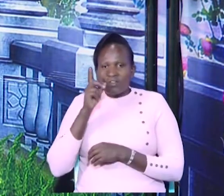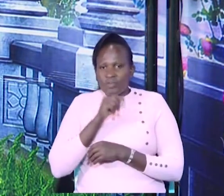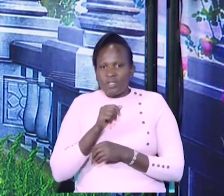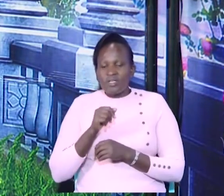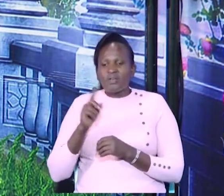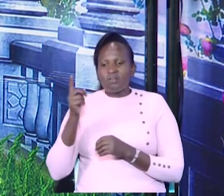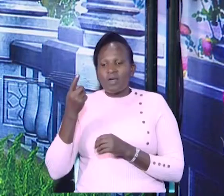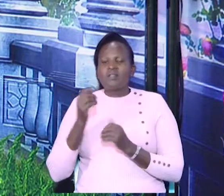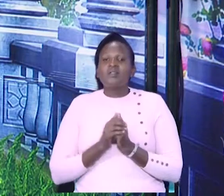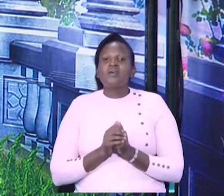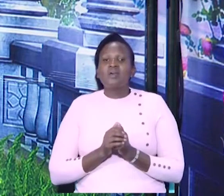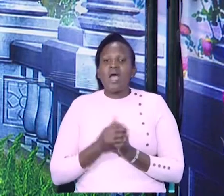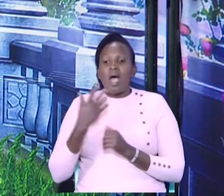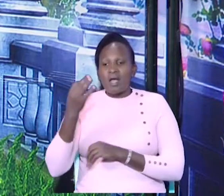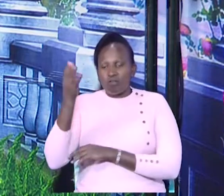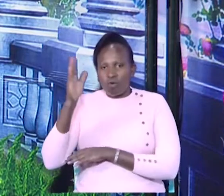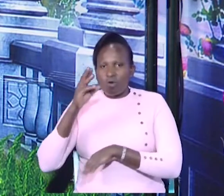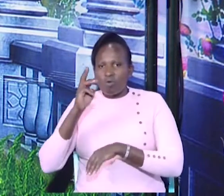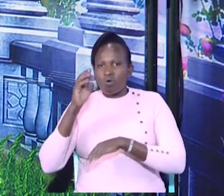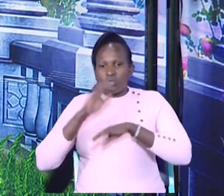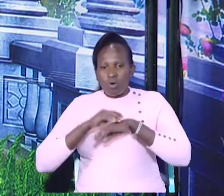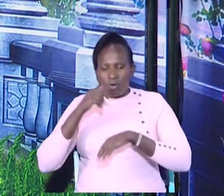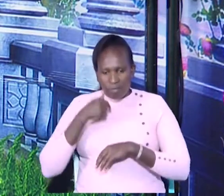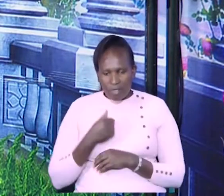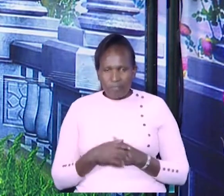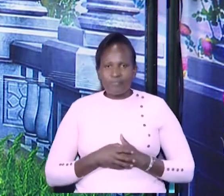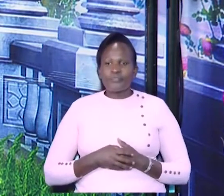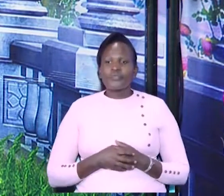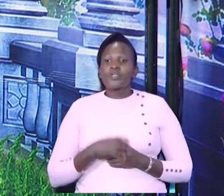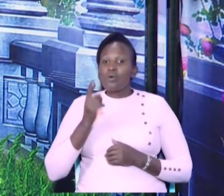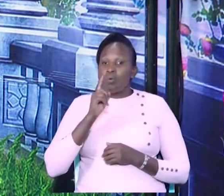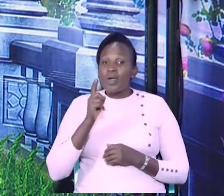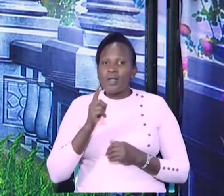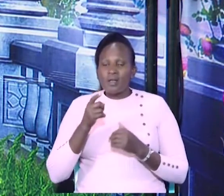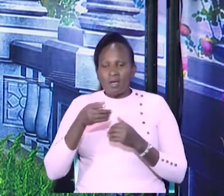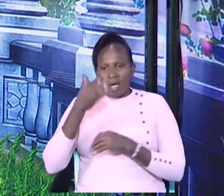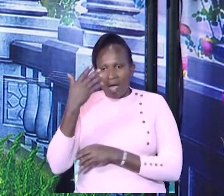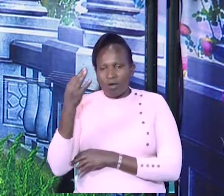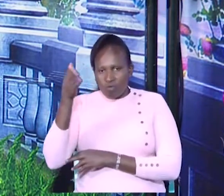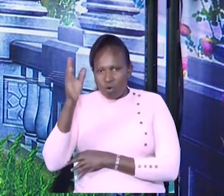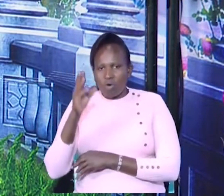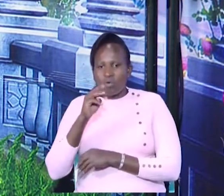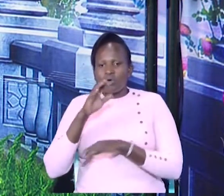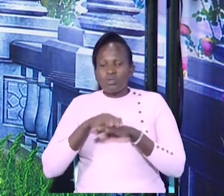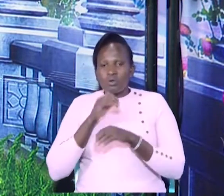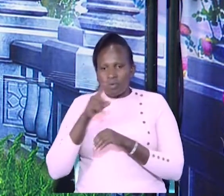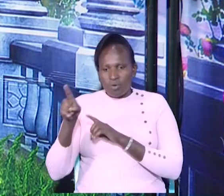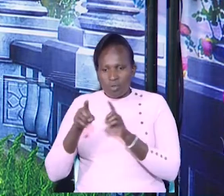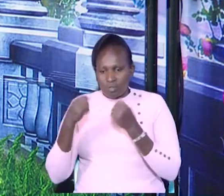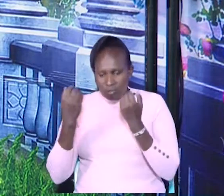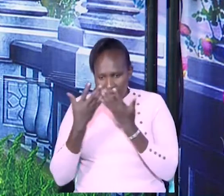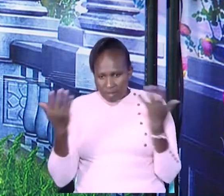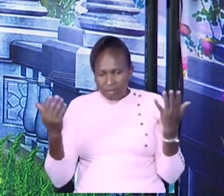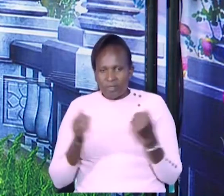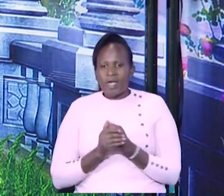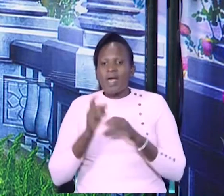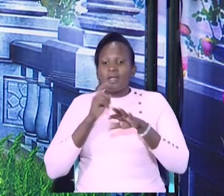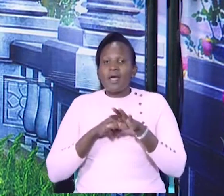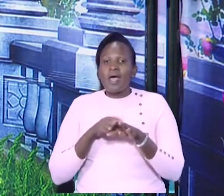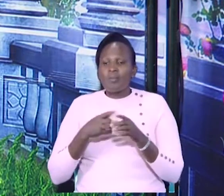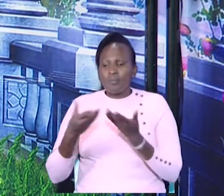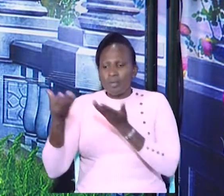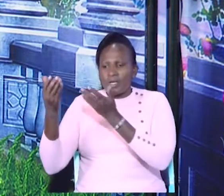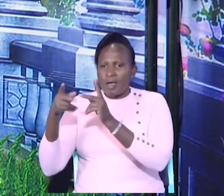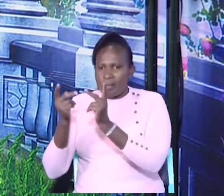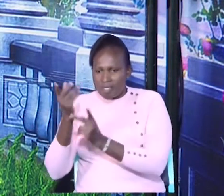with our story, the hand of God was upon him. When the hand of God is upon you, you are going to do great things. Sasa wakati